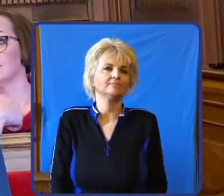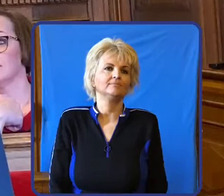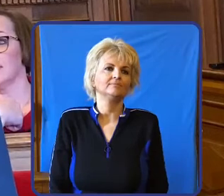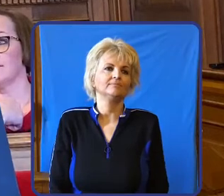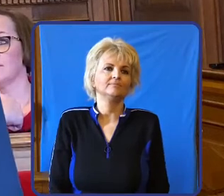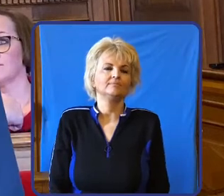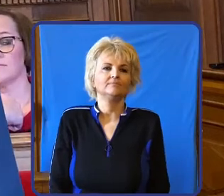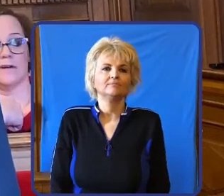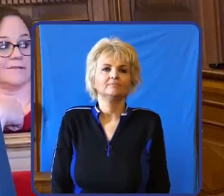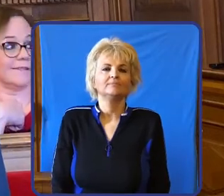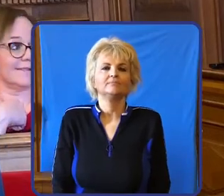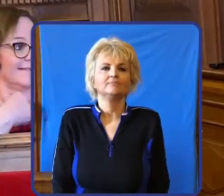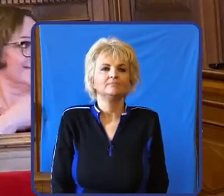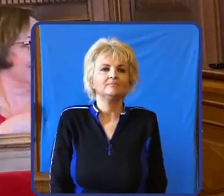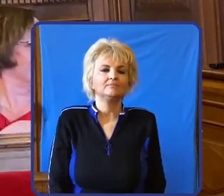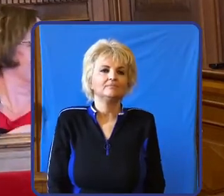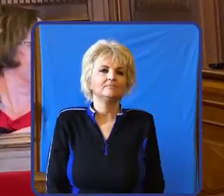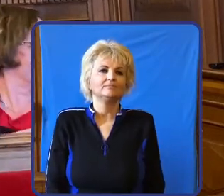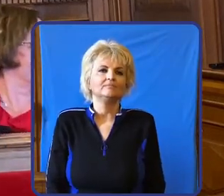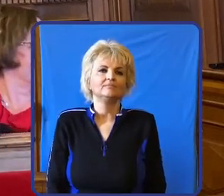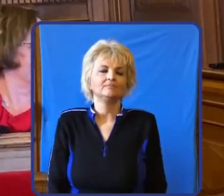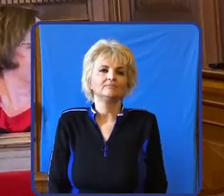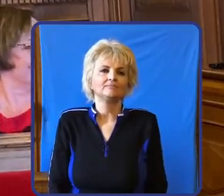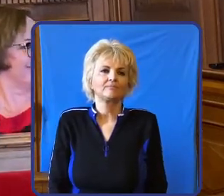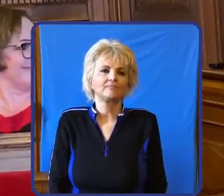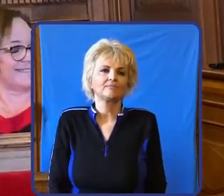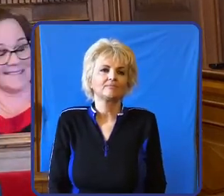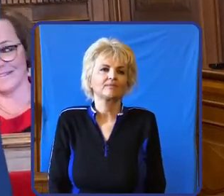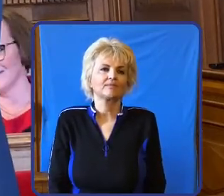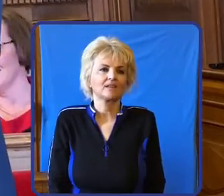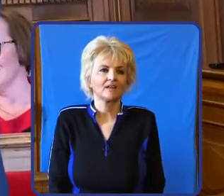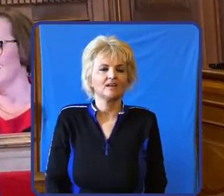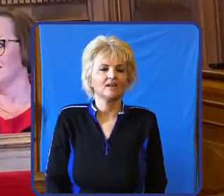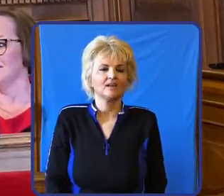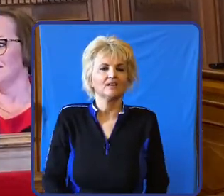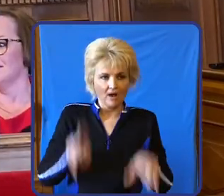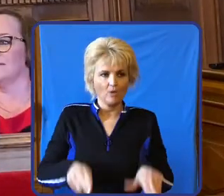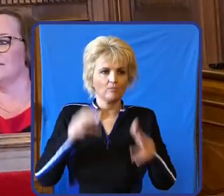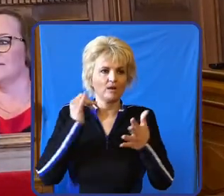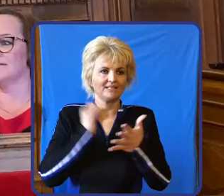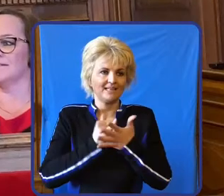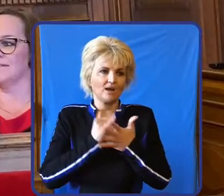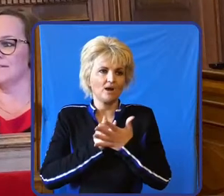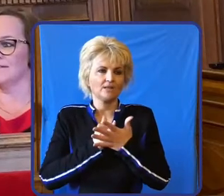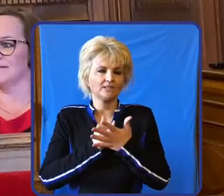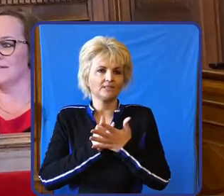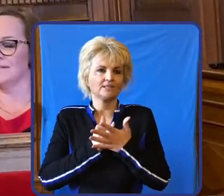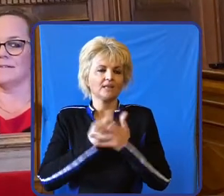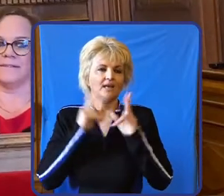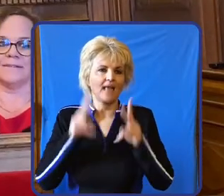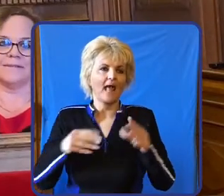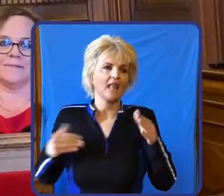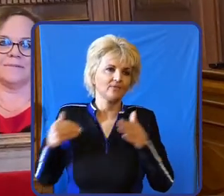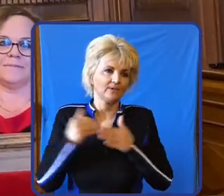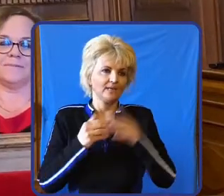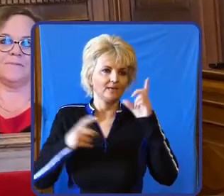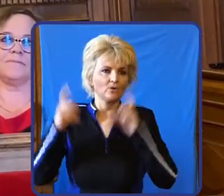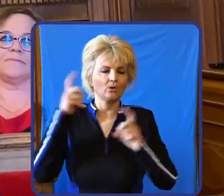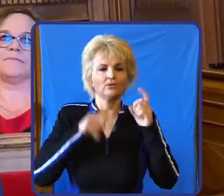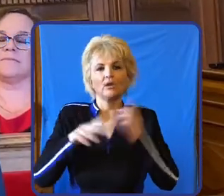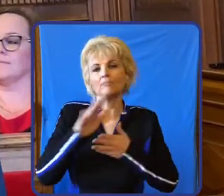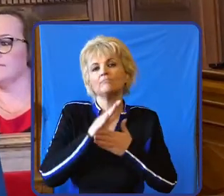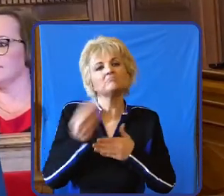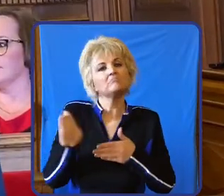nem sútál, akkor bocsánat, csak akkor elnézést, akkor rossz hallottam, de valóban így van, és végig kéne gondolni, hogy ennek tényleg